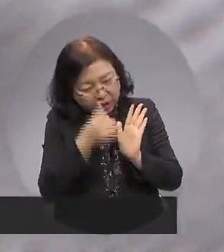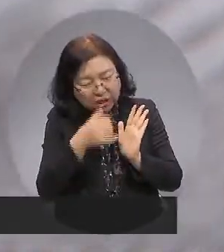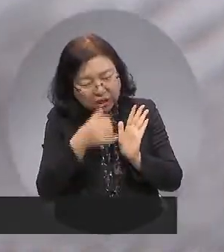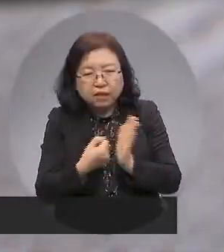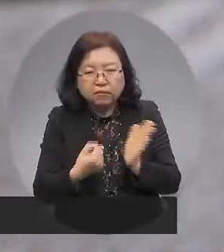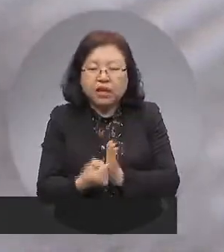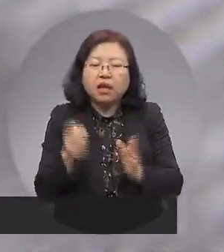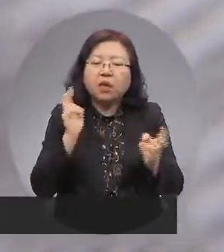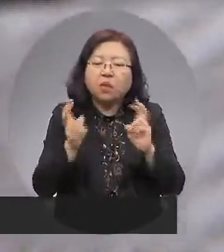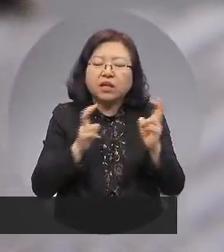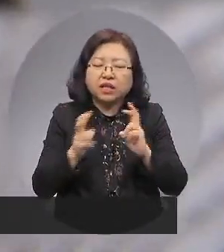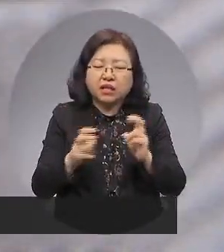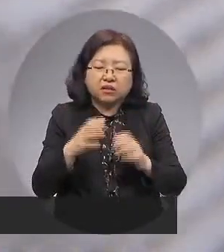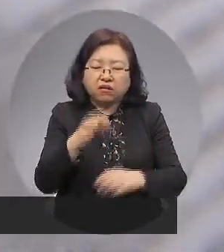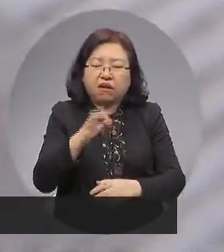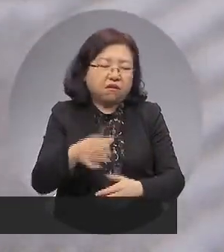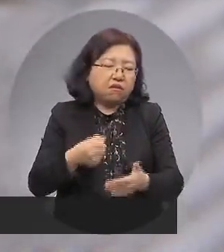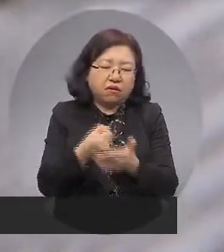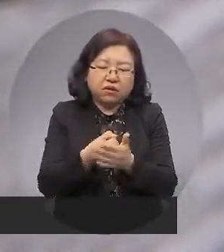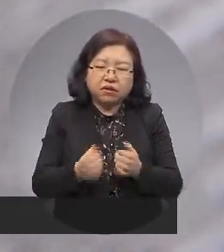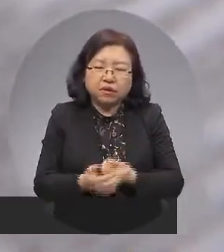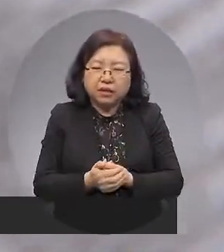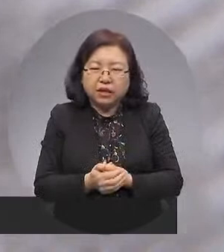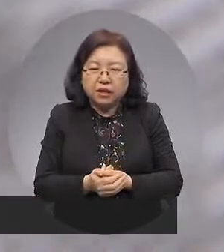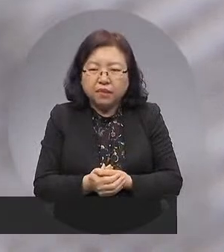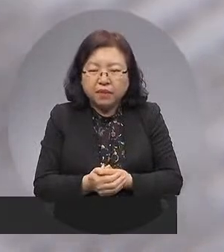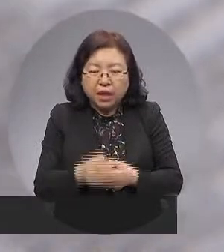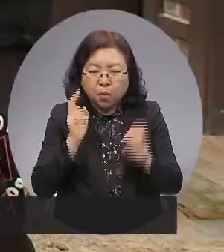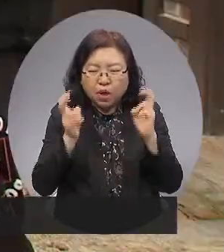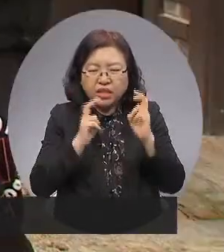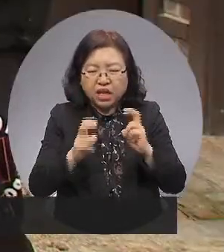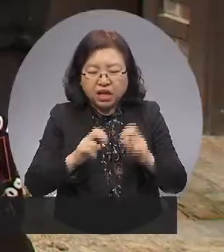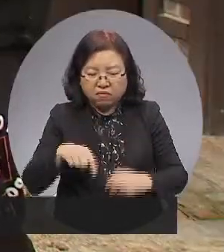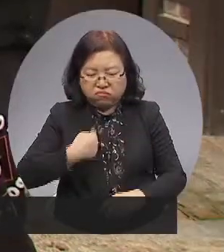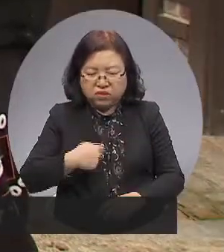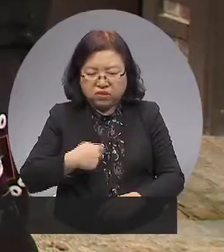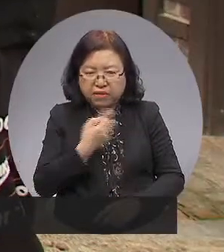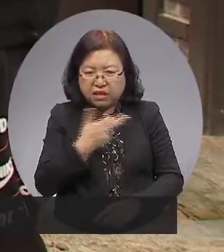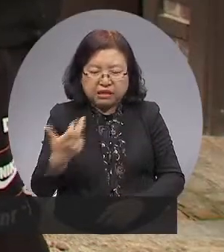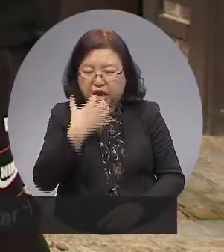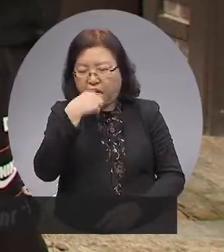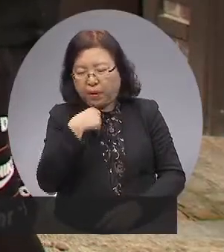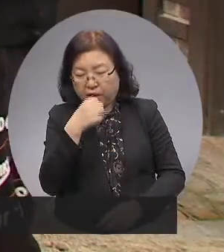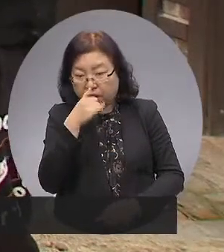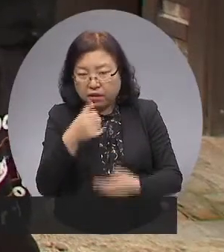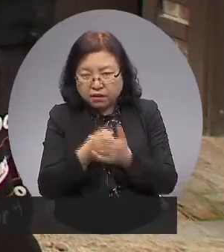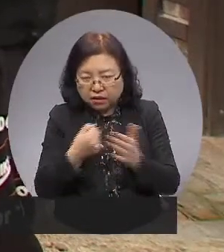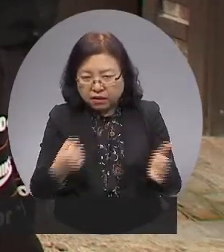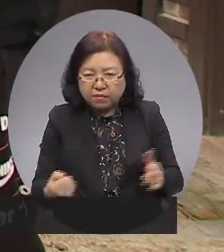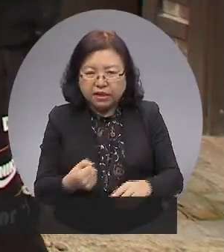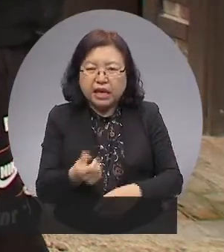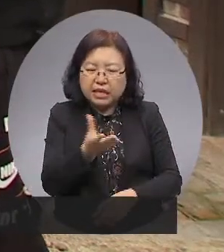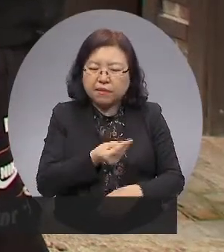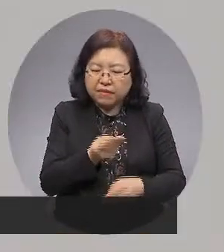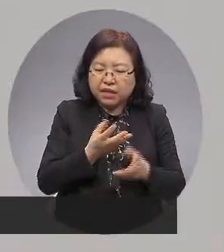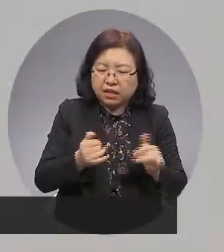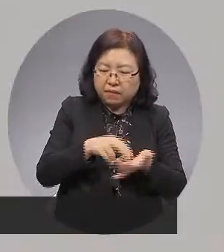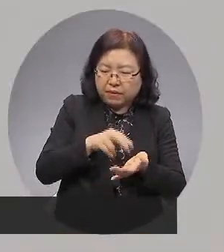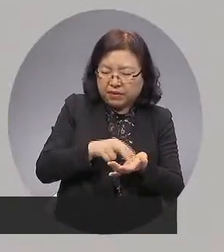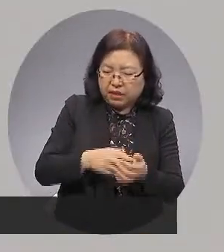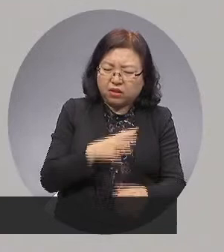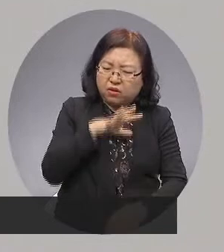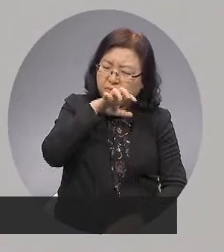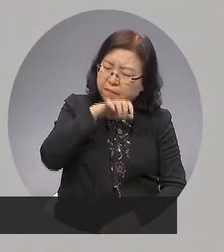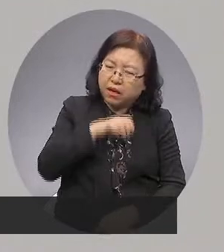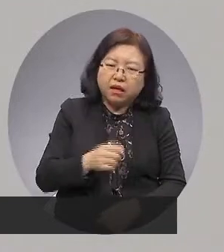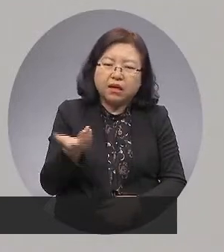것입니다. 임차인들은 사업자 측의 일방적인 폭리라며 비대위를 구성하고 반발 행동에 나섰지만 하루하루